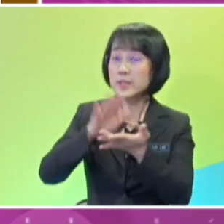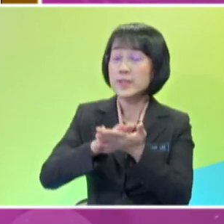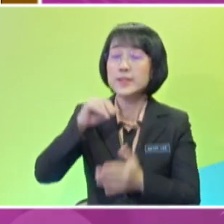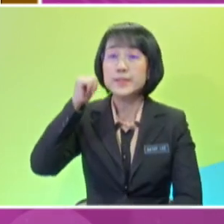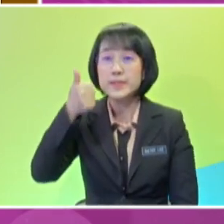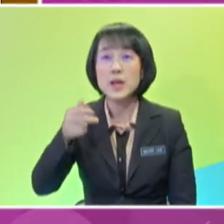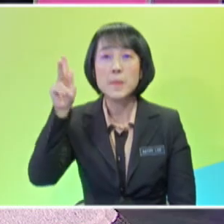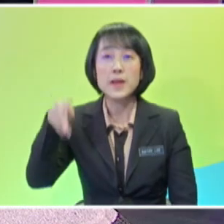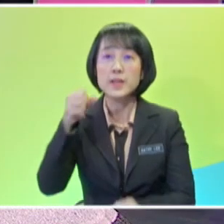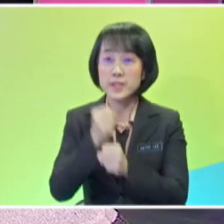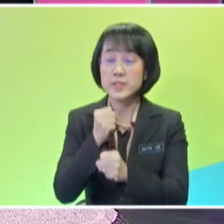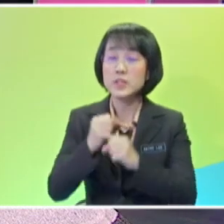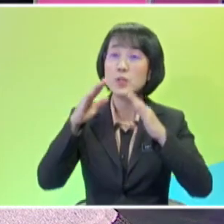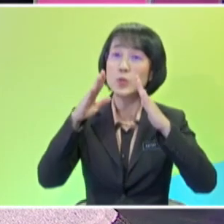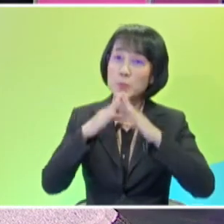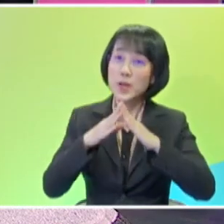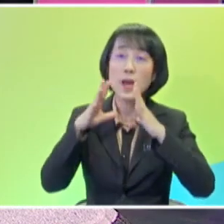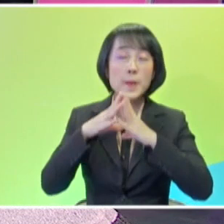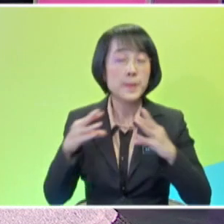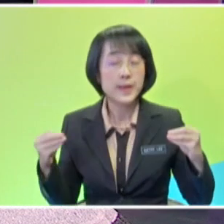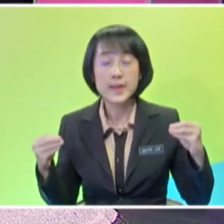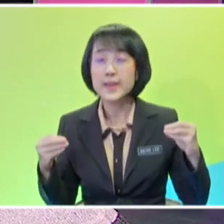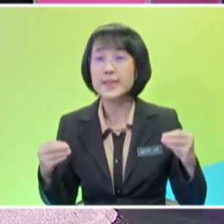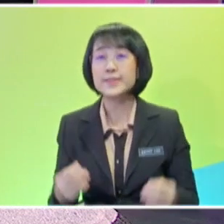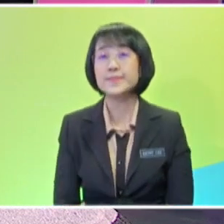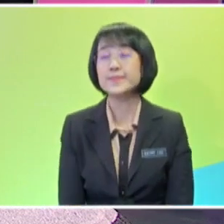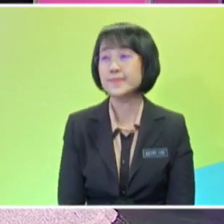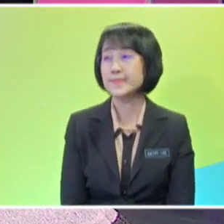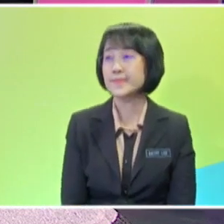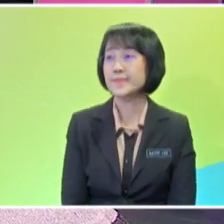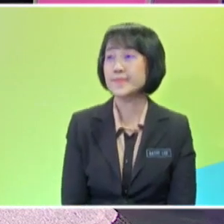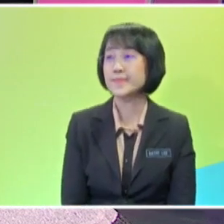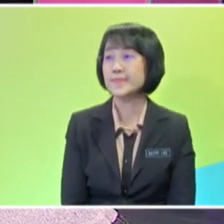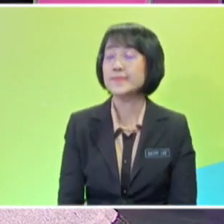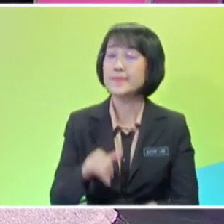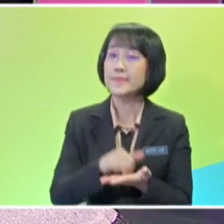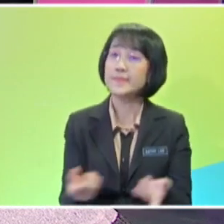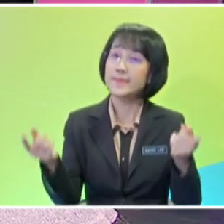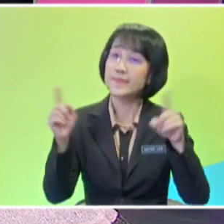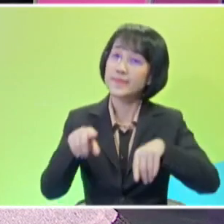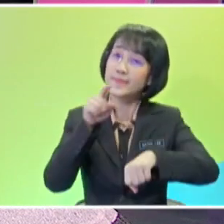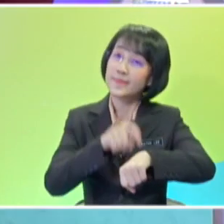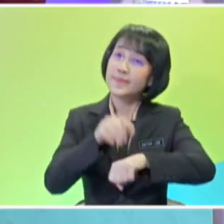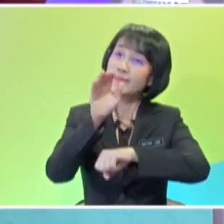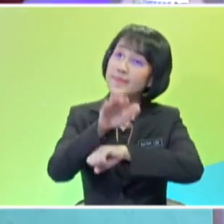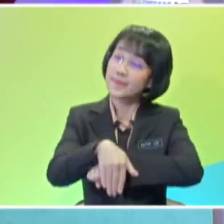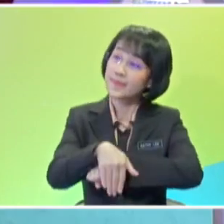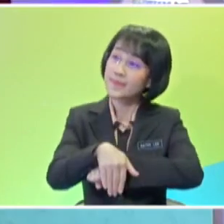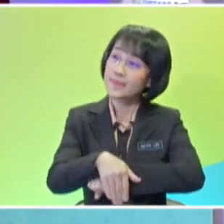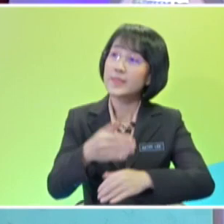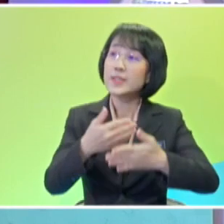kecil sekolah Dahsyat buku dah dijadwalkan itu berlaku pada waktu malam dan sebelum kita